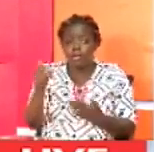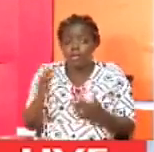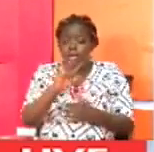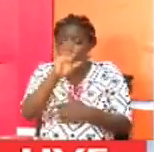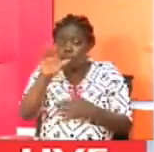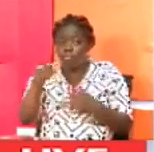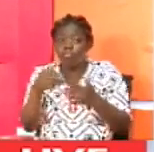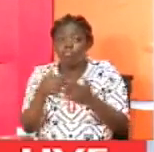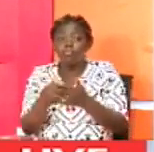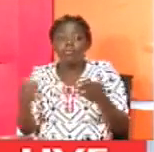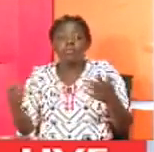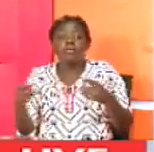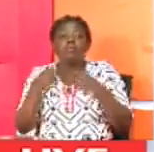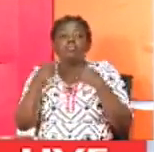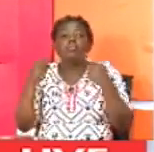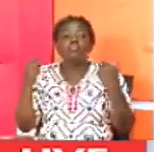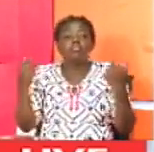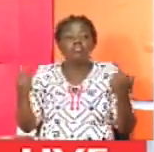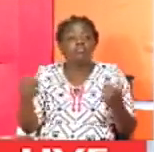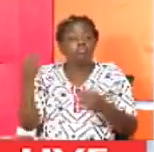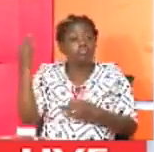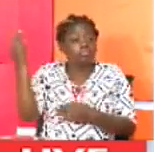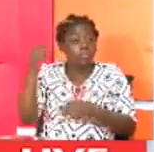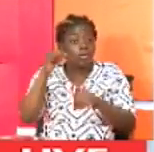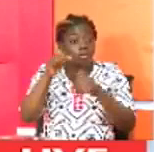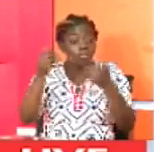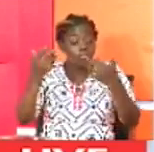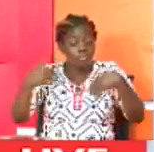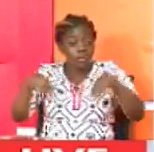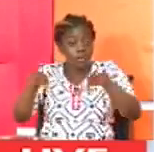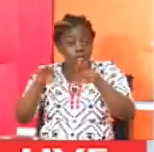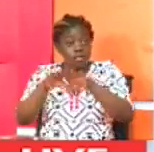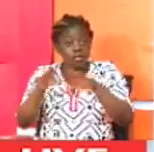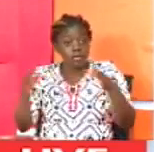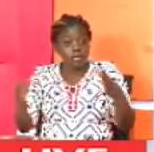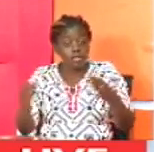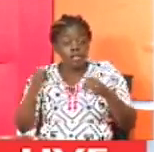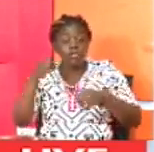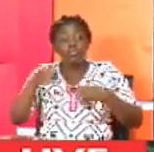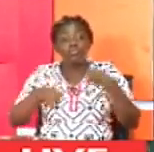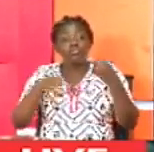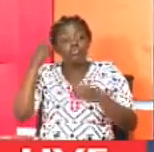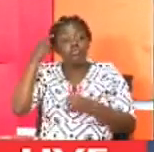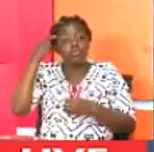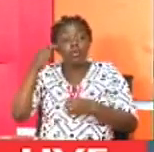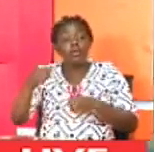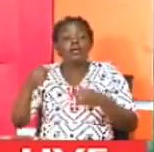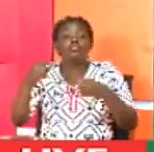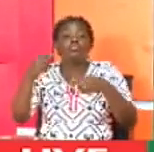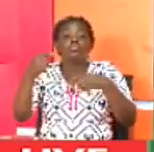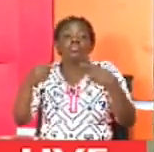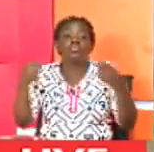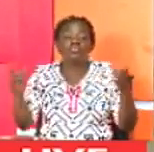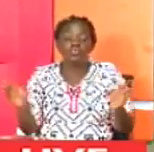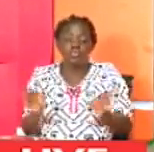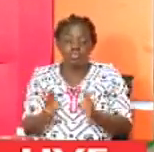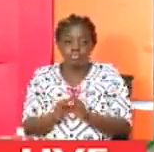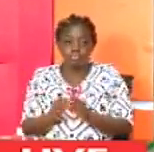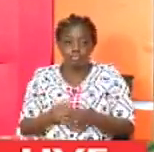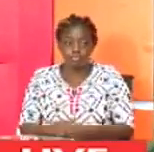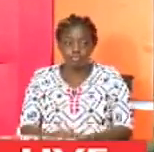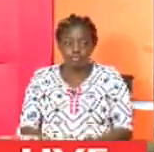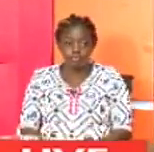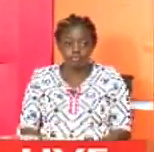bonna babuulizi era badde babuulira kujjana. In fact, that is the greatest joy for us to go. Dodaya Namyalo yakusakidde